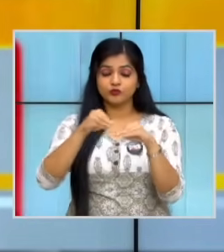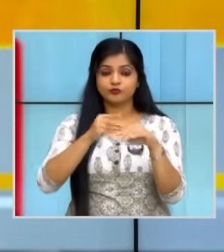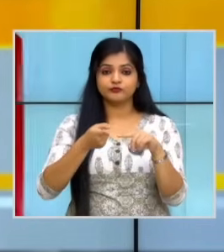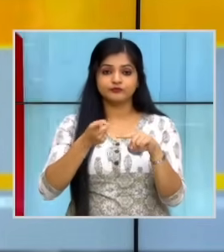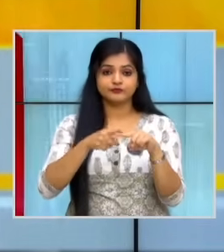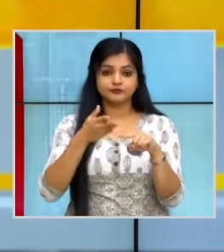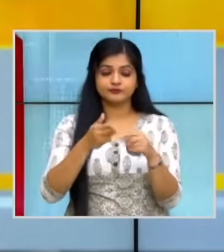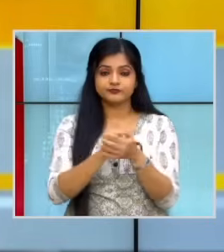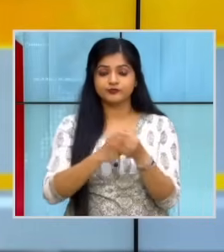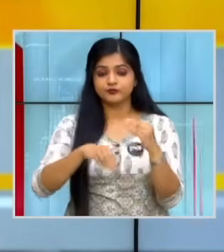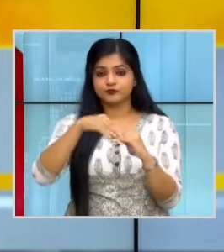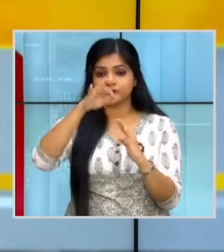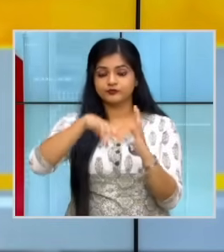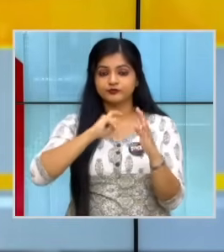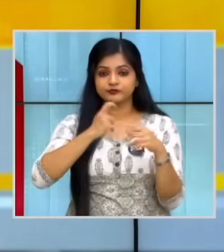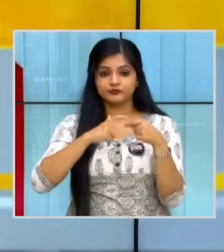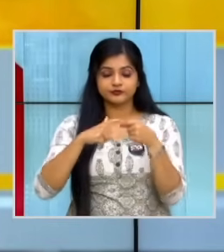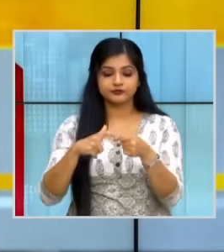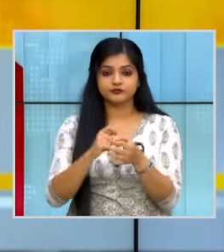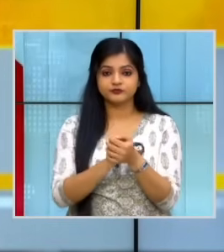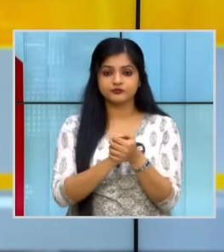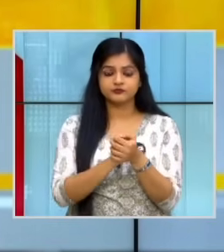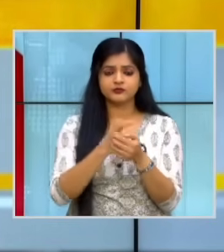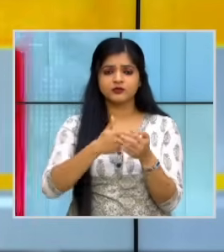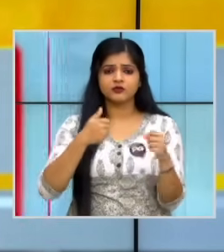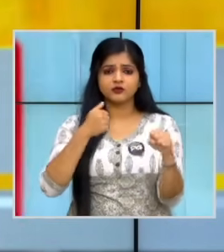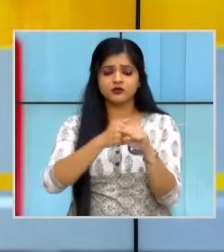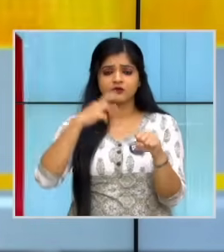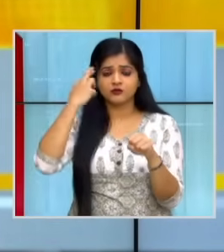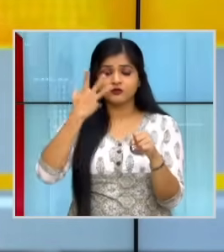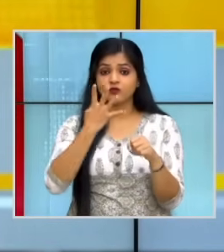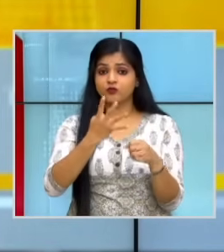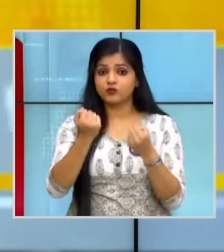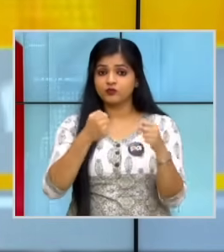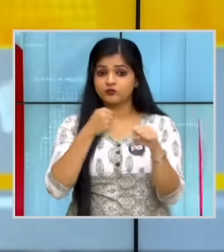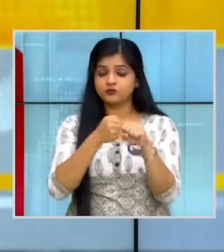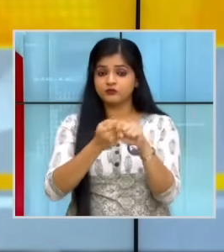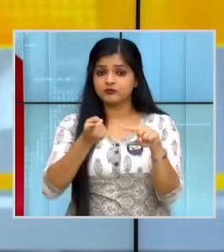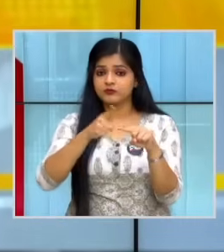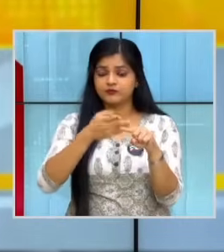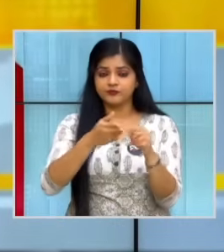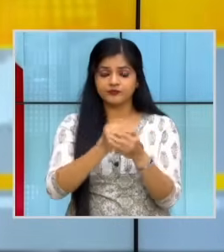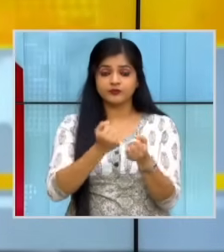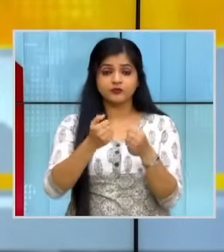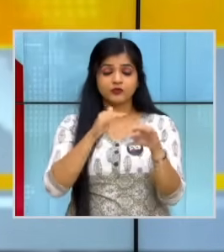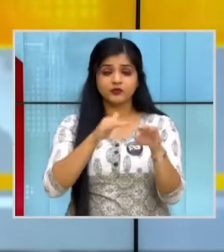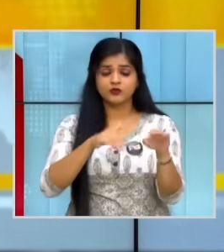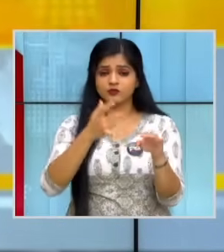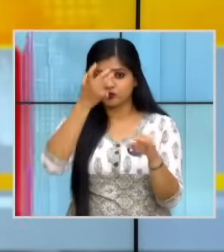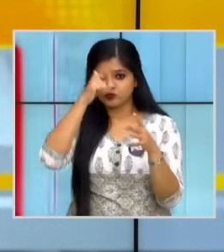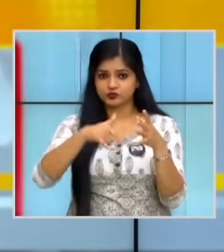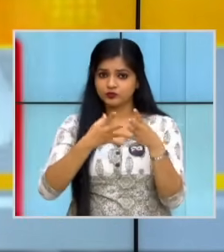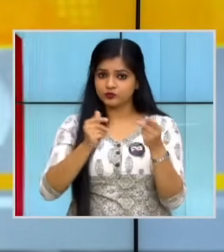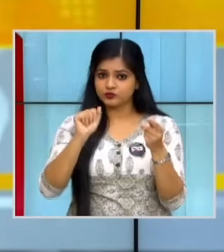ഗതാഗതക്കുരുക്ക് അനുഭവപ്പെടുകയാണ്. വിനീത VG കൊച്ചിയിൽ നിന്ന് ചേരുന്നു. വിനീത, എങ്ങനെയാണ് ഈ അപകടമുണ്ടായത്? 4 വാഹനങ്ങൾ കൂട്ടിയിടിക്കുകയായിരുന്നല്ലോ. ഗതാഗതക്കുരുക്കിന് പരിഹാരമായിട്ടുണ്ട്?